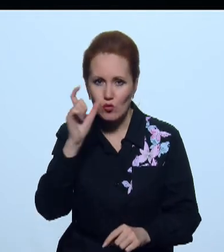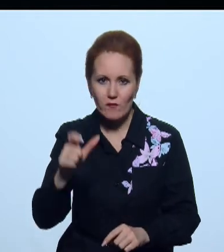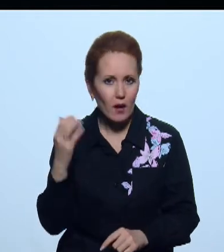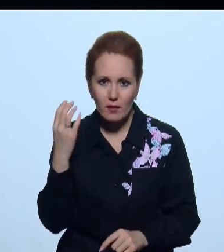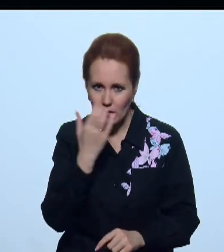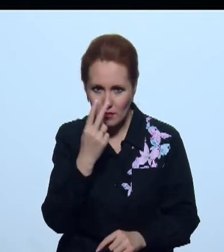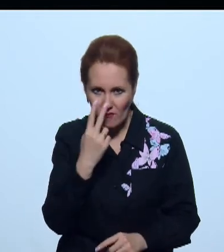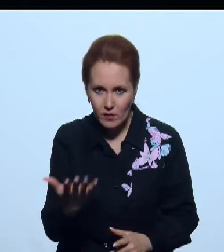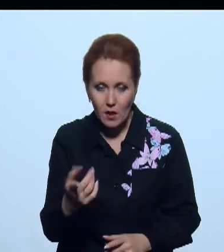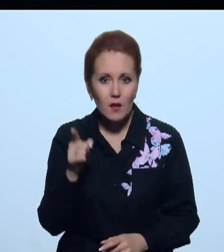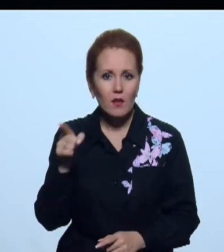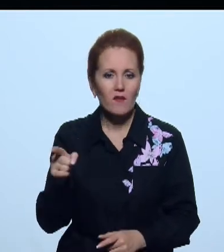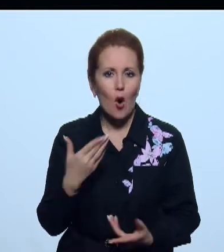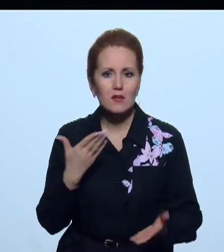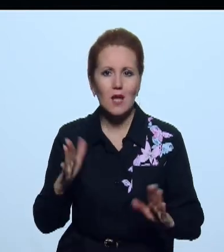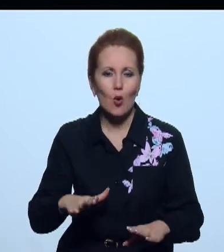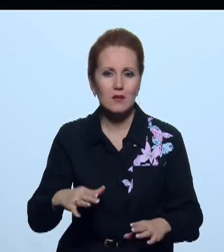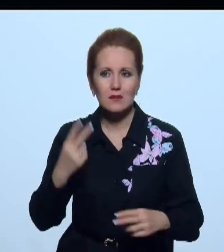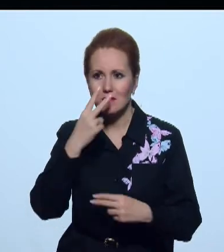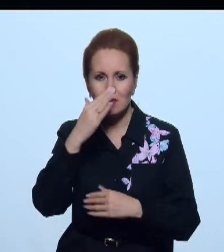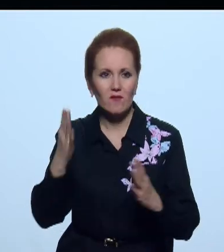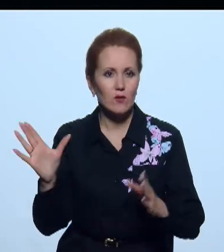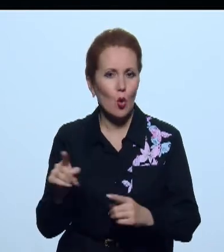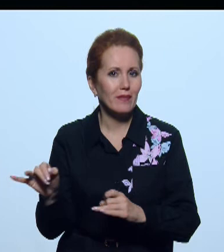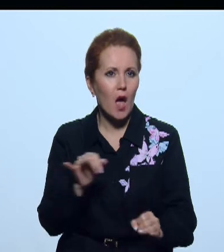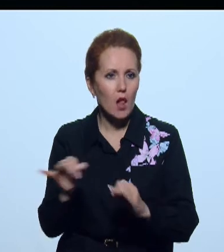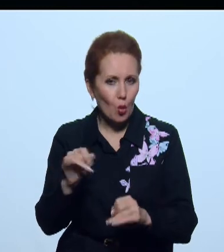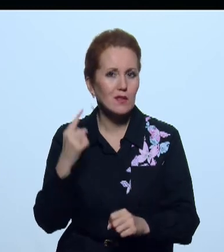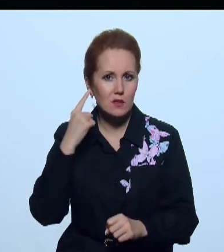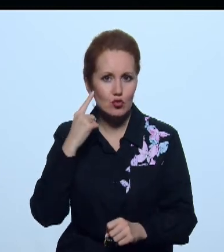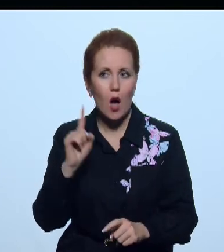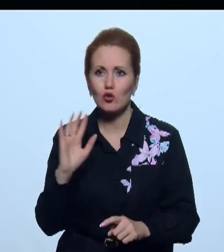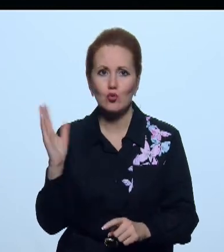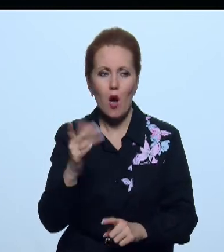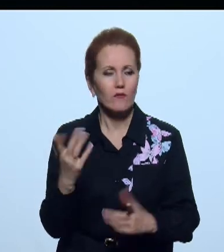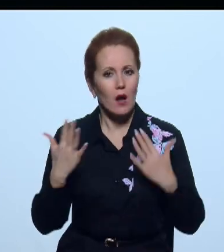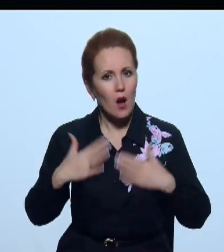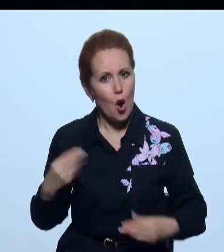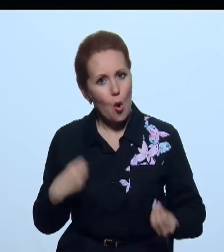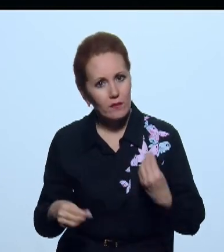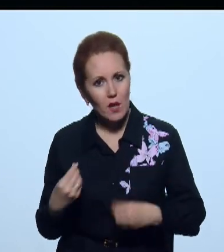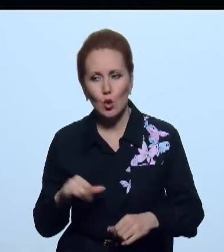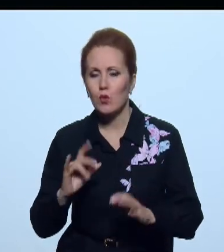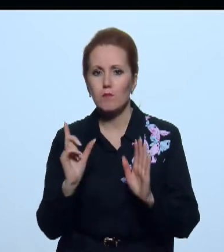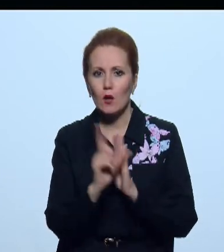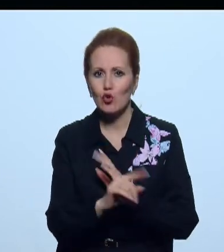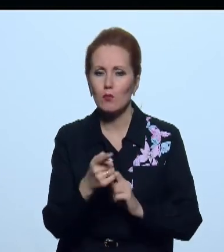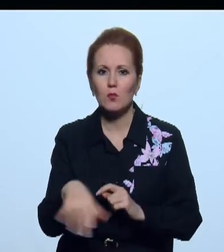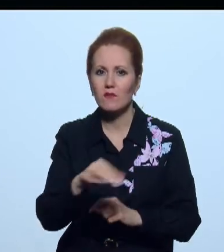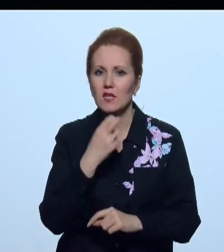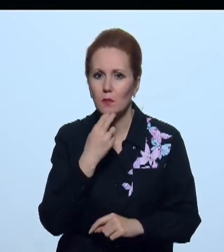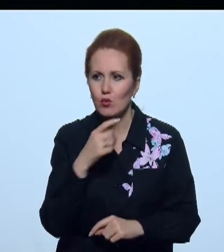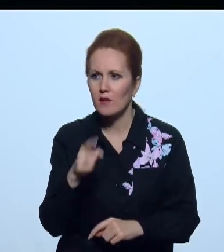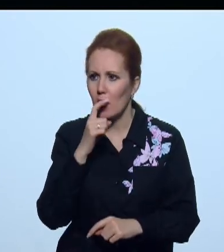видит. То, что для него остается за кадром. Все, кроме диалогов. Кто во что одет, кто куда пошел. Почему там все смеются, а они